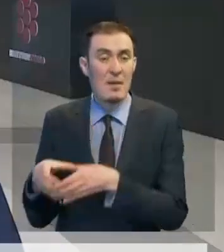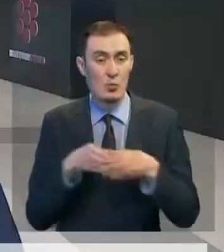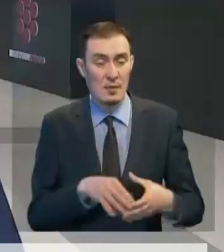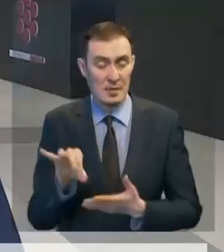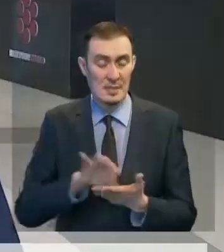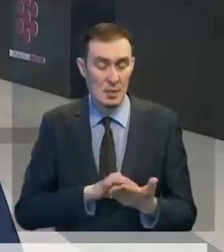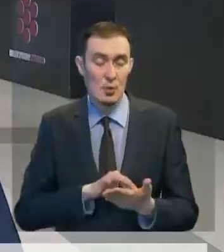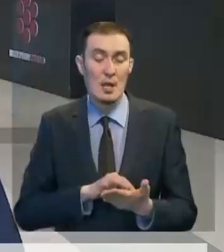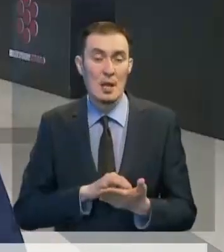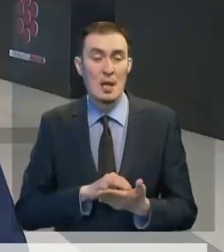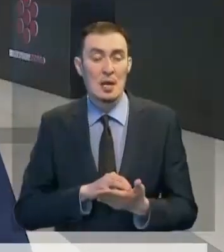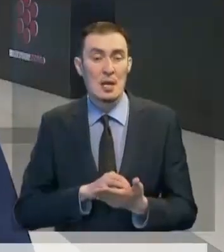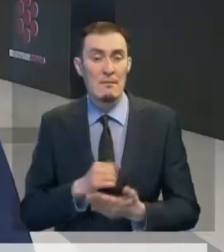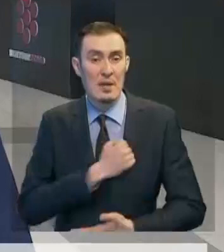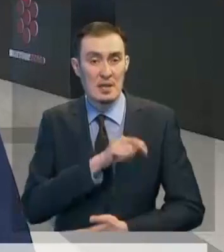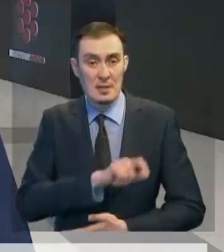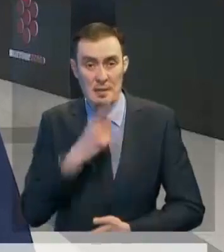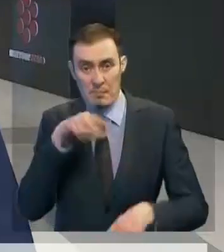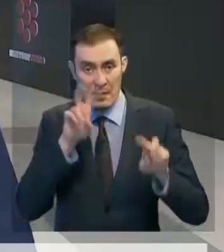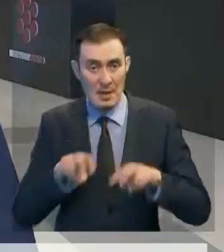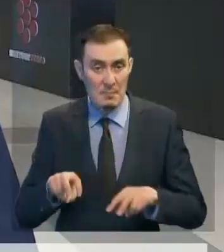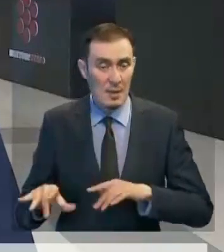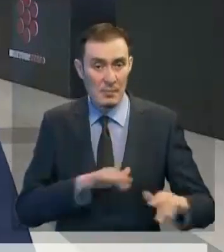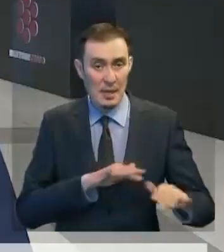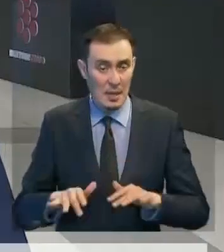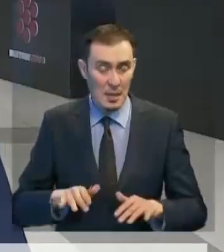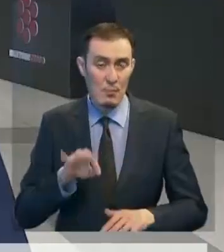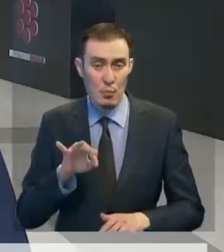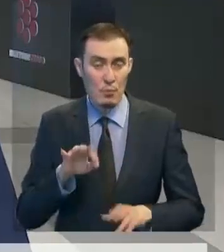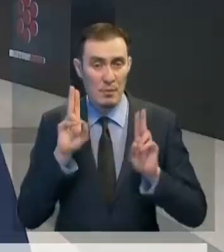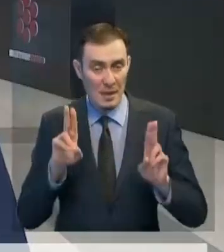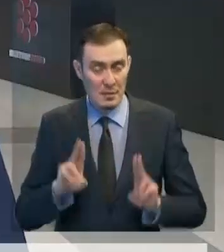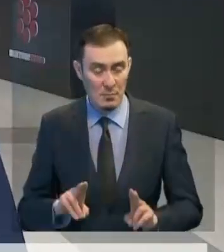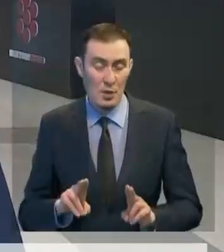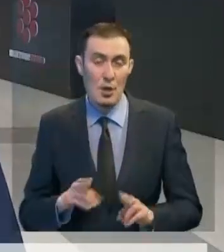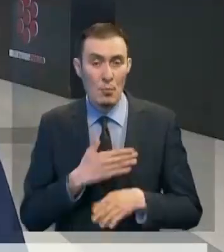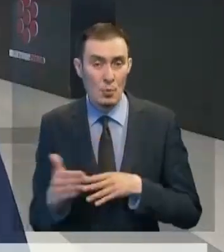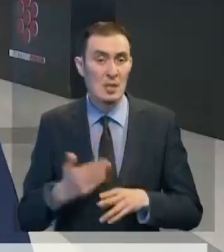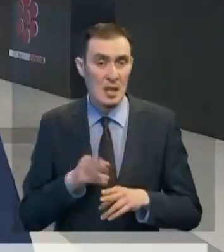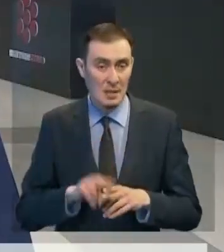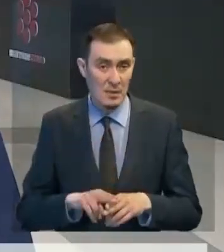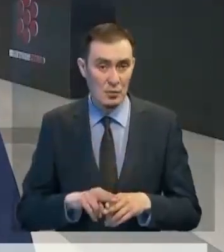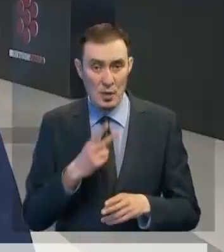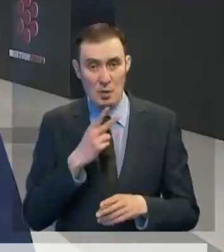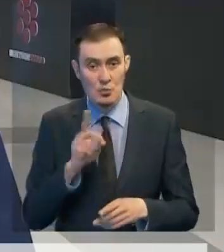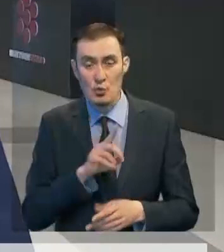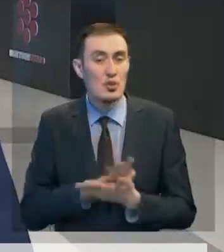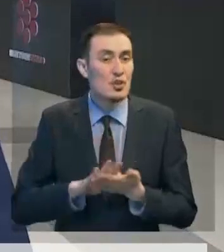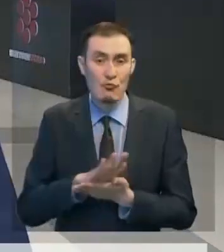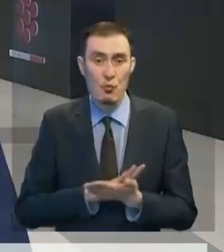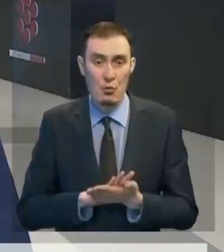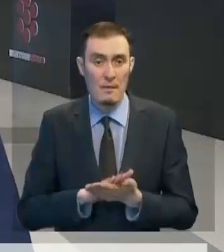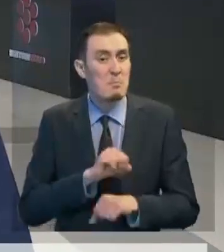сотрудники спецподразделений провели мероприятие согласно протоколу после чего был обнаружен что никакой угрозы